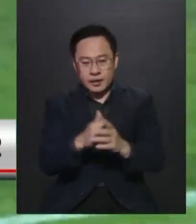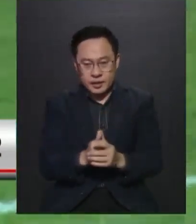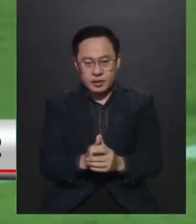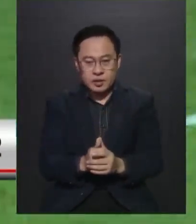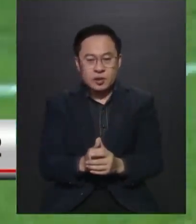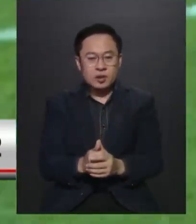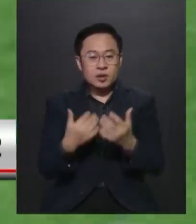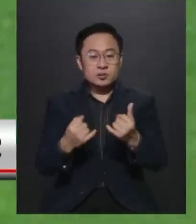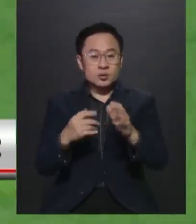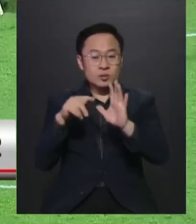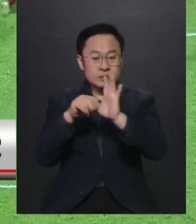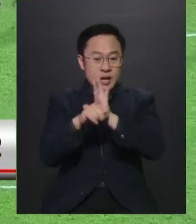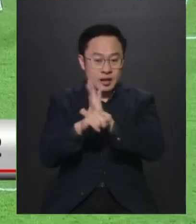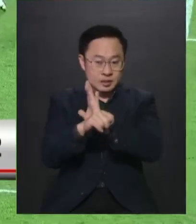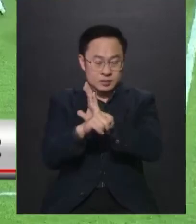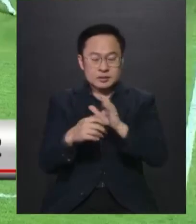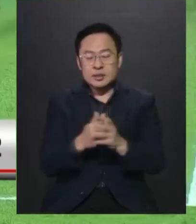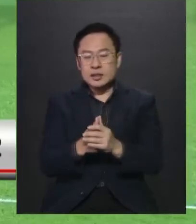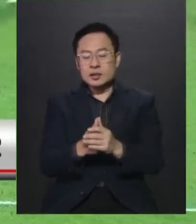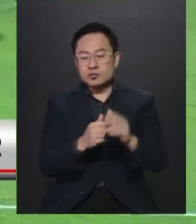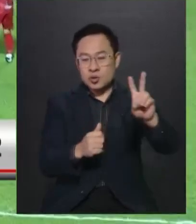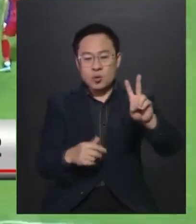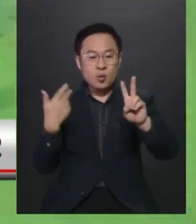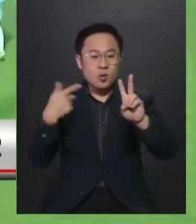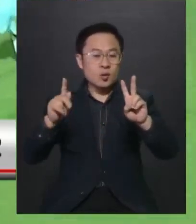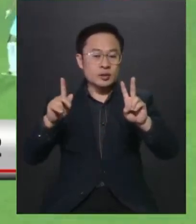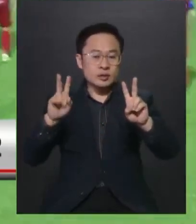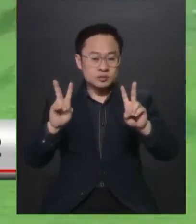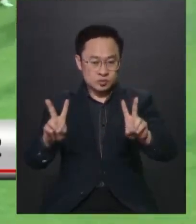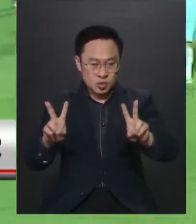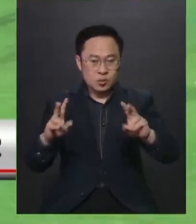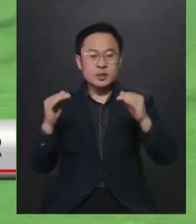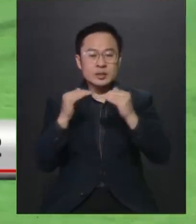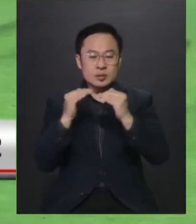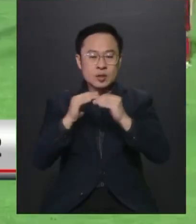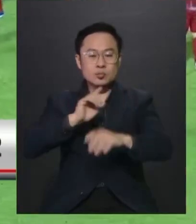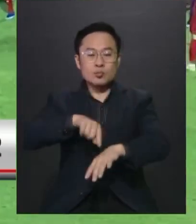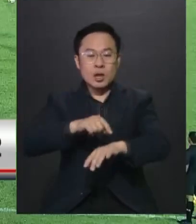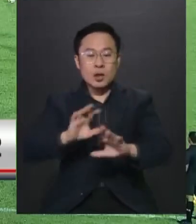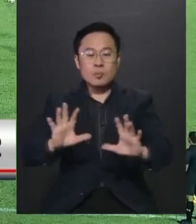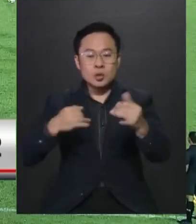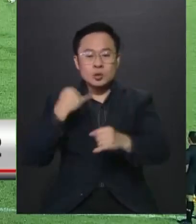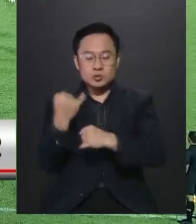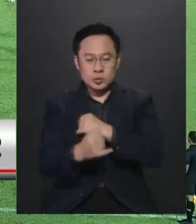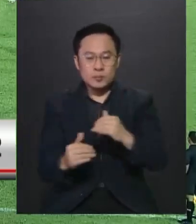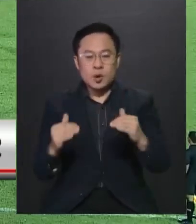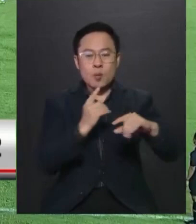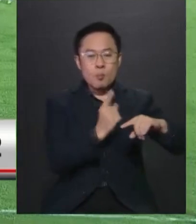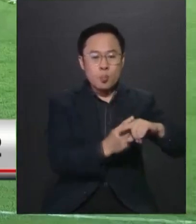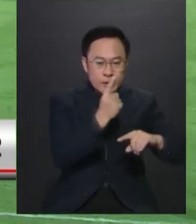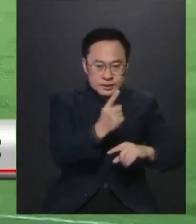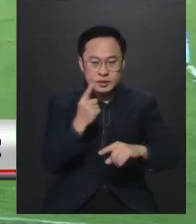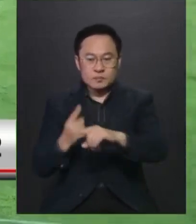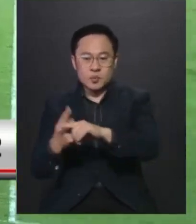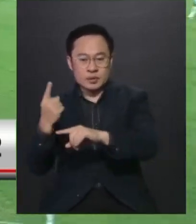ล้วก็เป็นประตูตีเสมอของขอนแก่นครับจบเกมครับเสมอแบ่งแต้มกันไป2ประตูต่อ2ครับทำให้ตราด FC เก็บเพิ่มได้1แต้มครับตอนนี้มี13